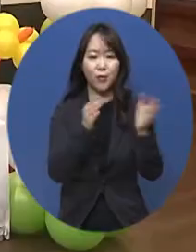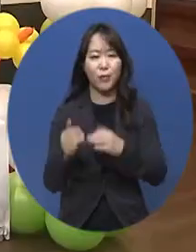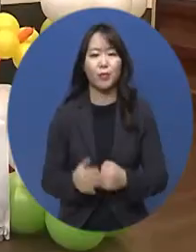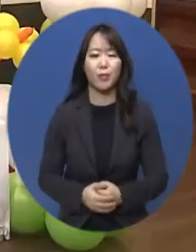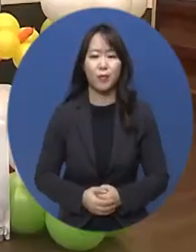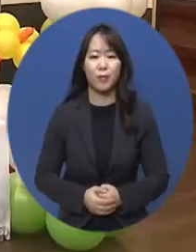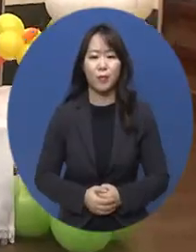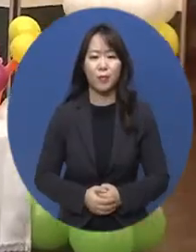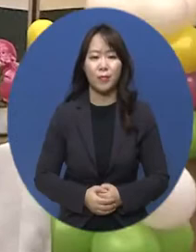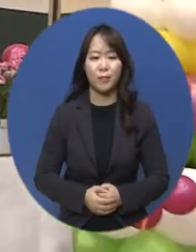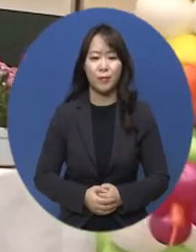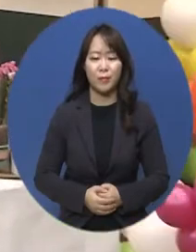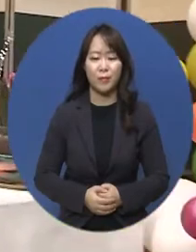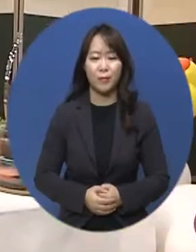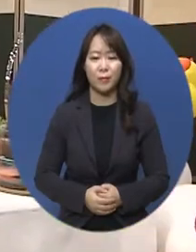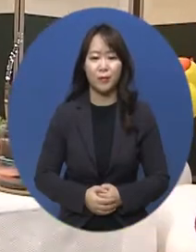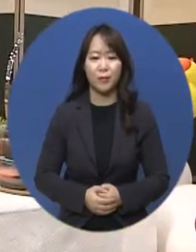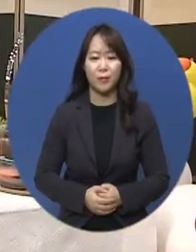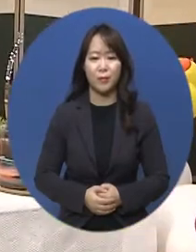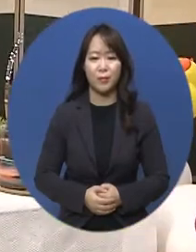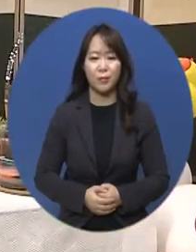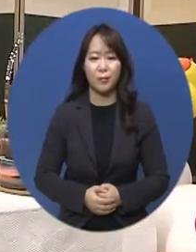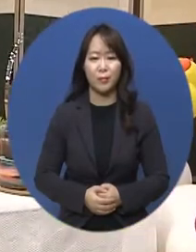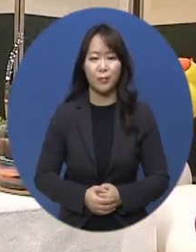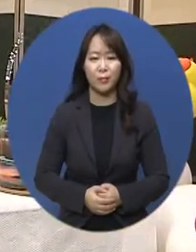지금까지 복지 팀이 전북 방송 최정원이 얻습니다